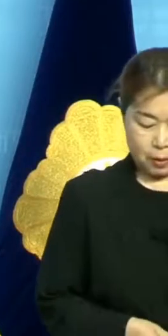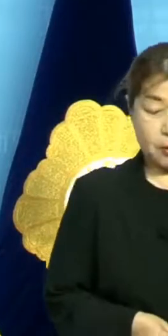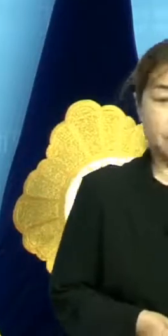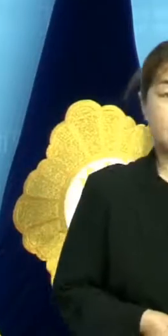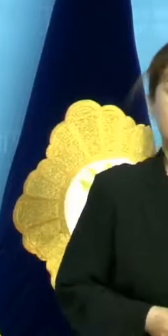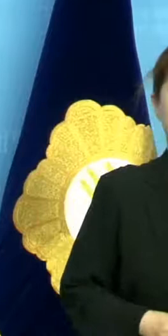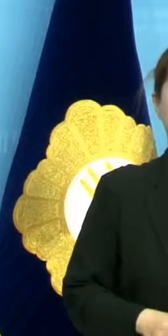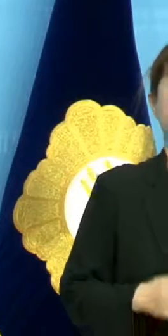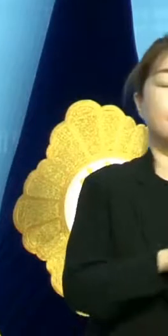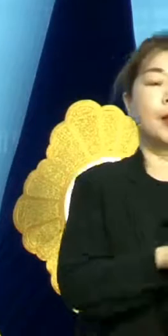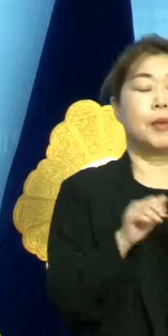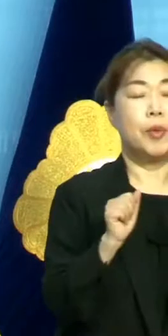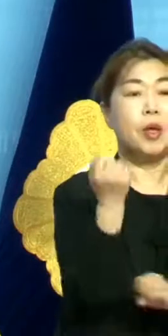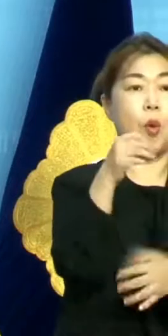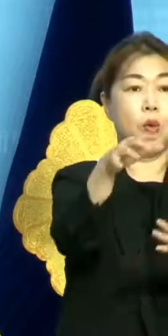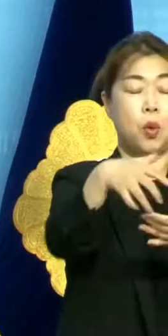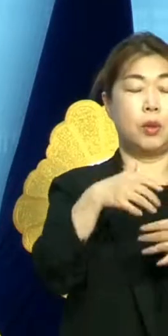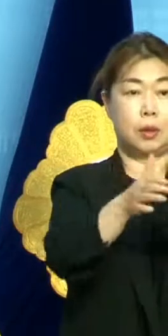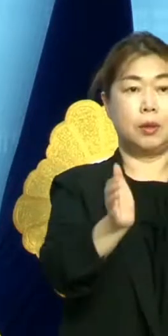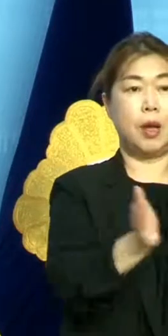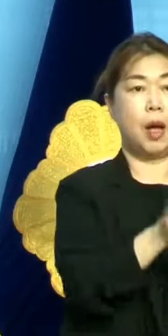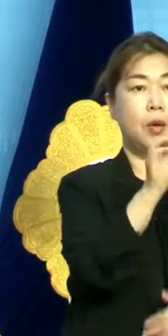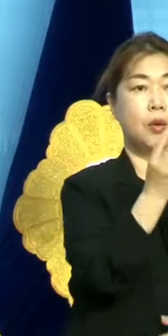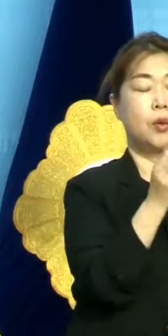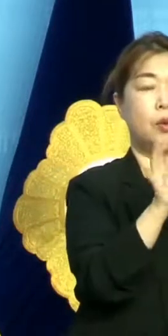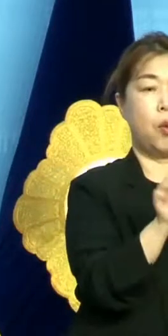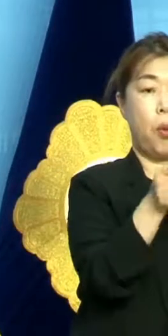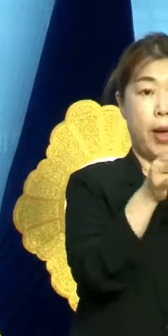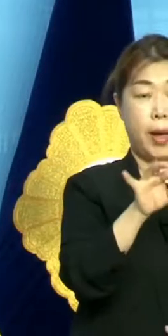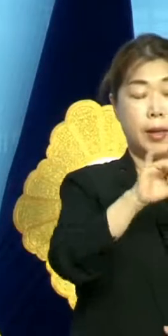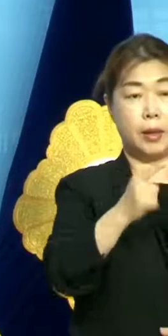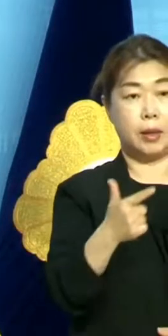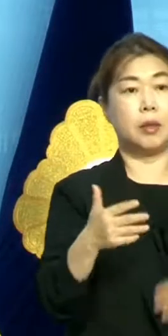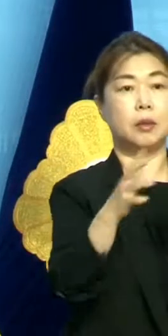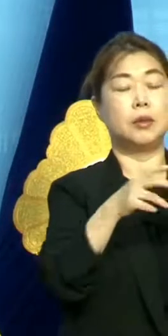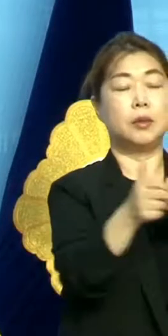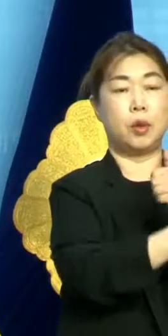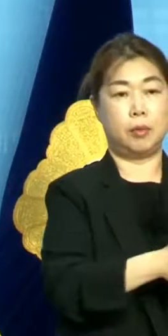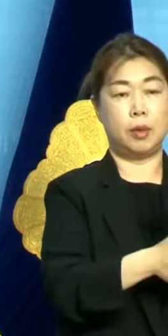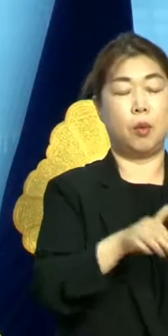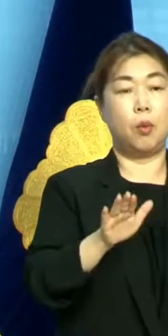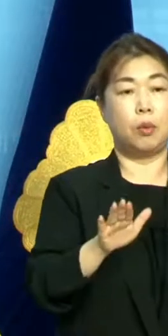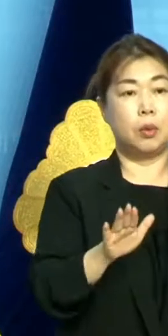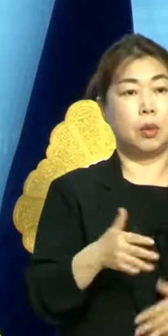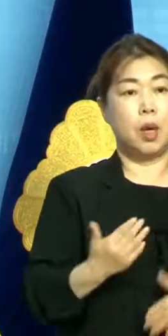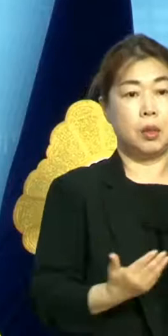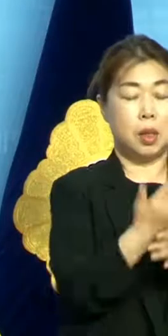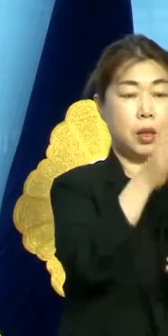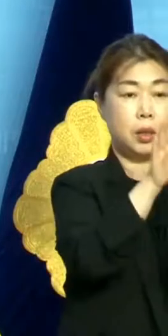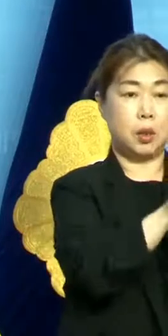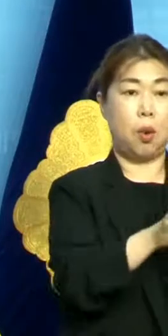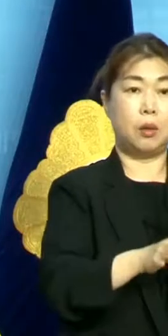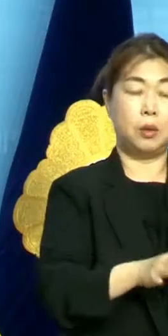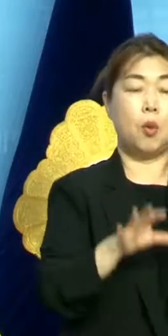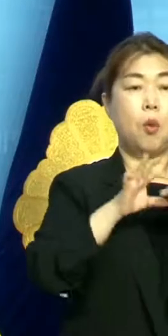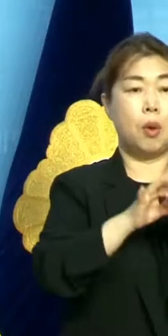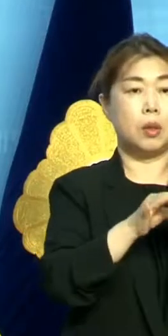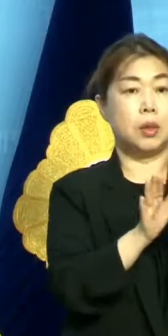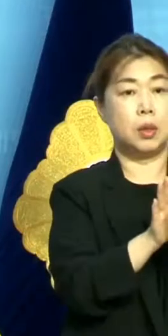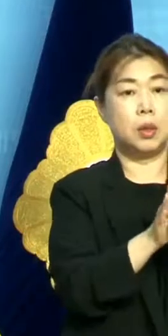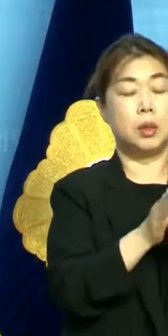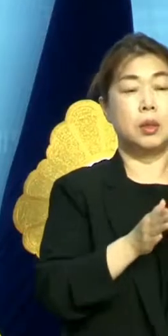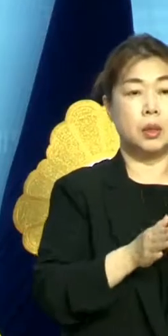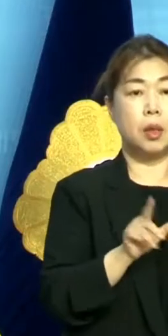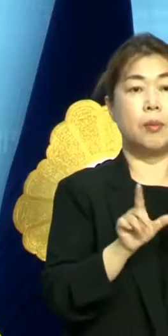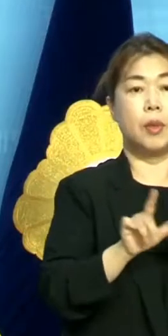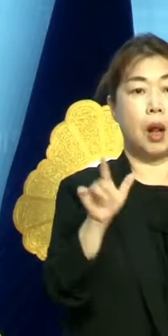네, 안녕하세요. 기본소득당 용혜인 의원입니다. 오늘 재난지원금 지급